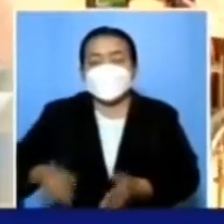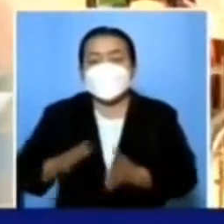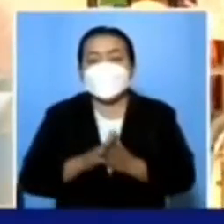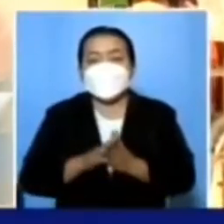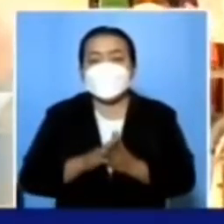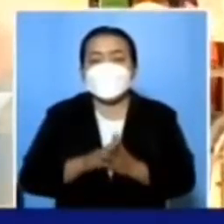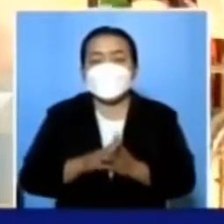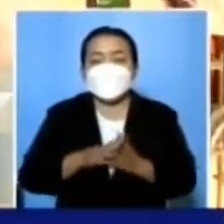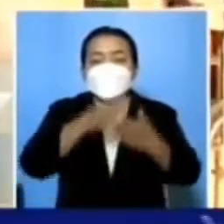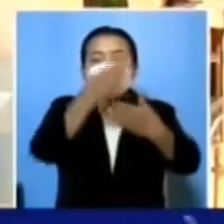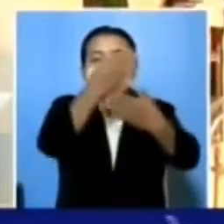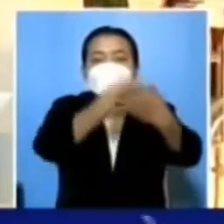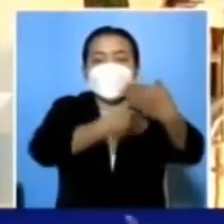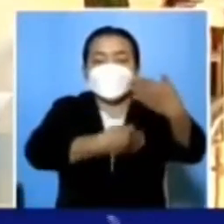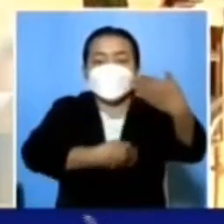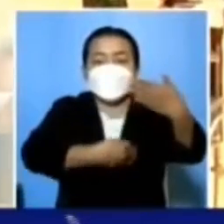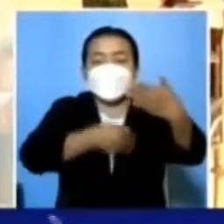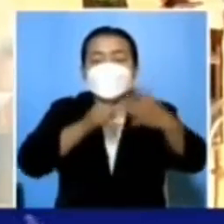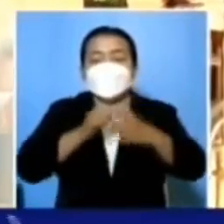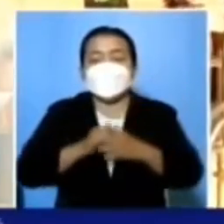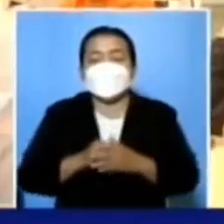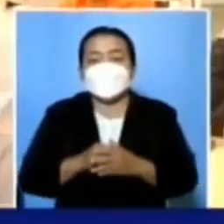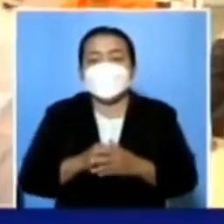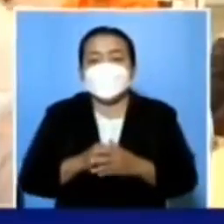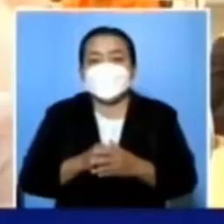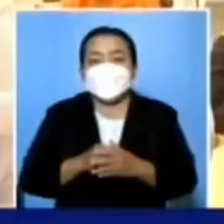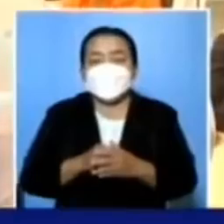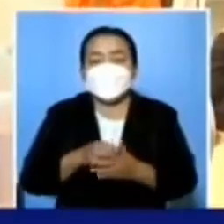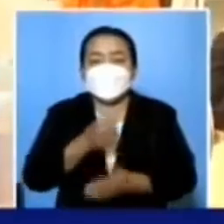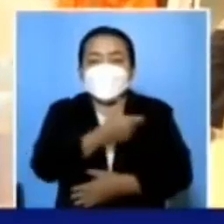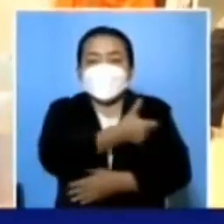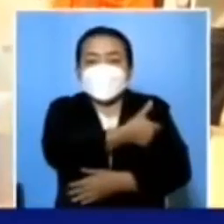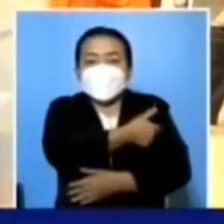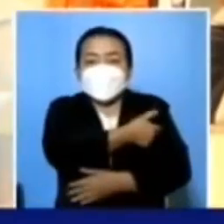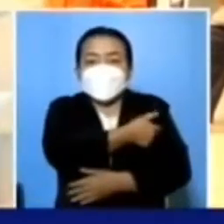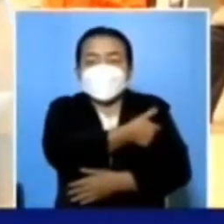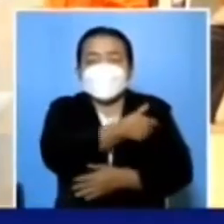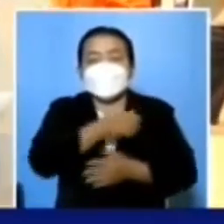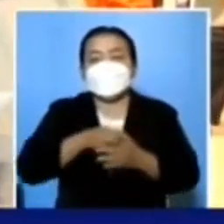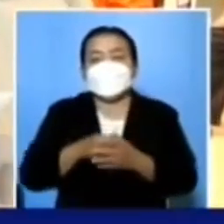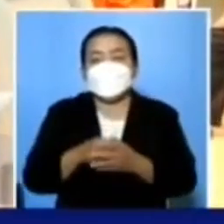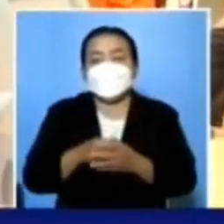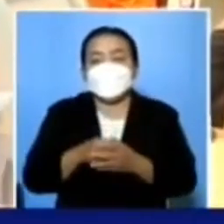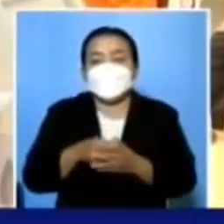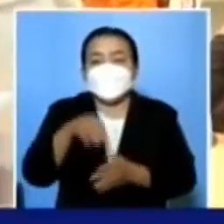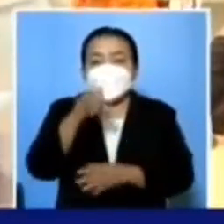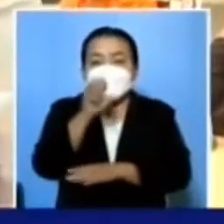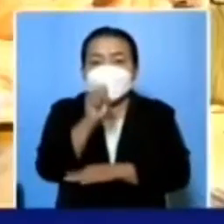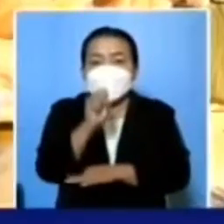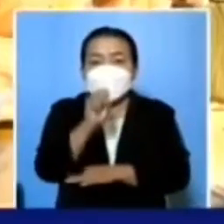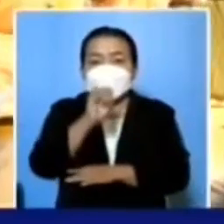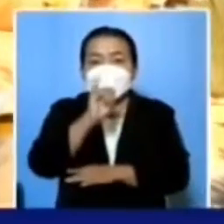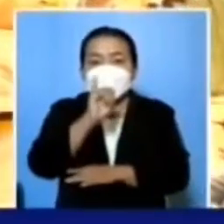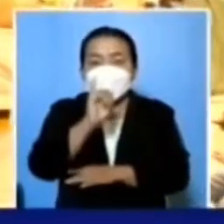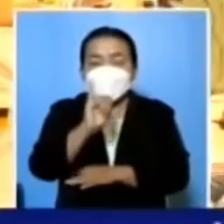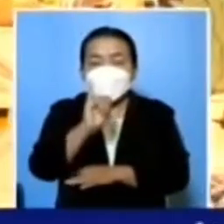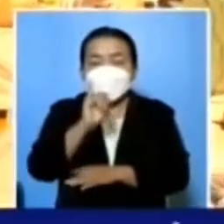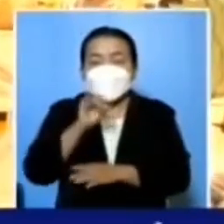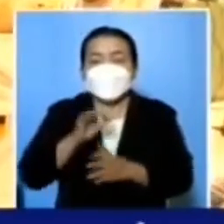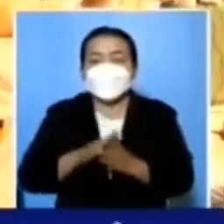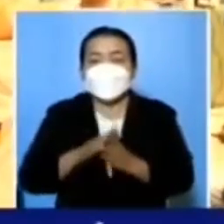สว่างเค้าวัดวรขัตติยราชนารีองค์ประธานราชวิทยาลัยจุฬาภรณ์ทรงพระกรุณาโปรดเกล้าโปรดกระหม่อมให้